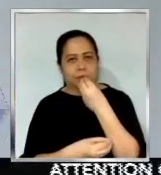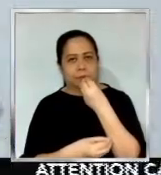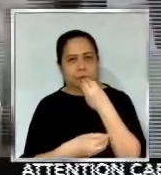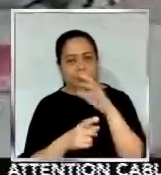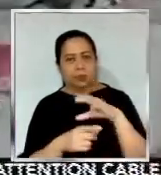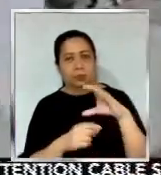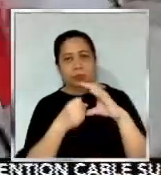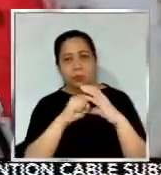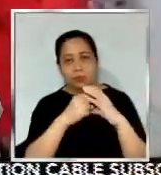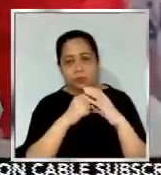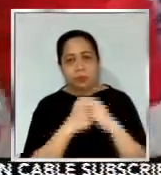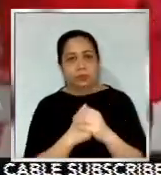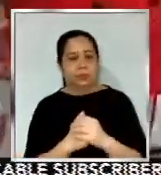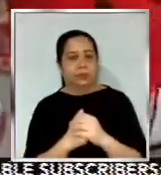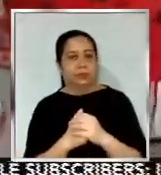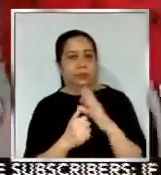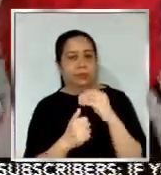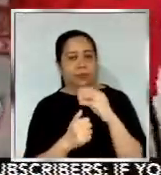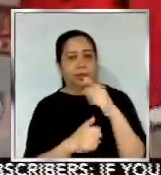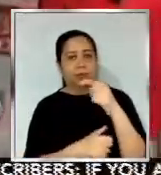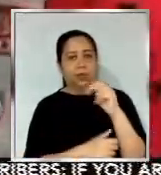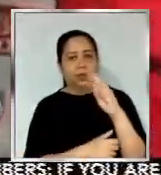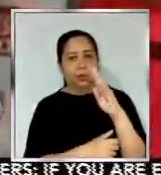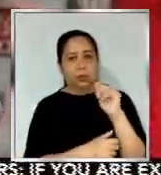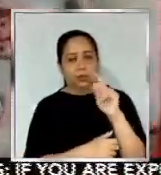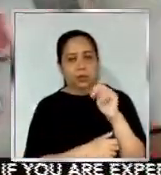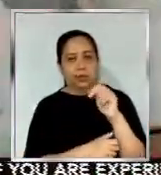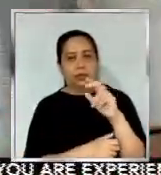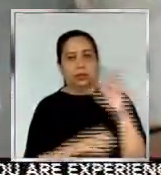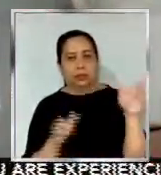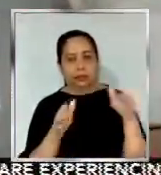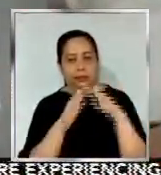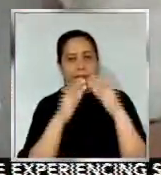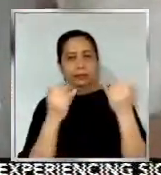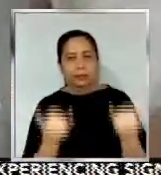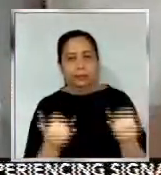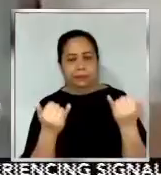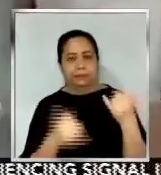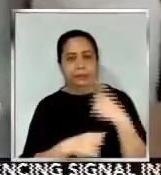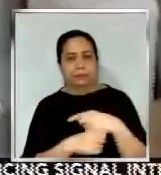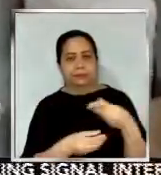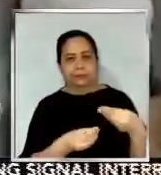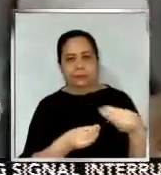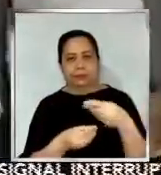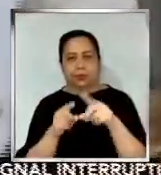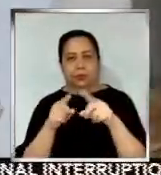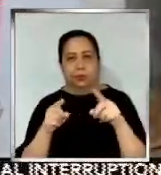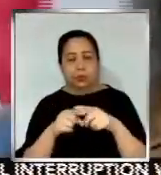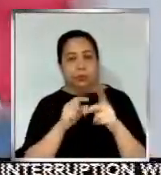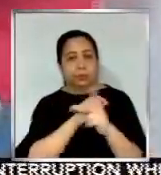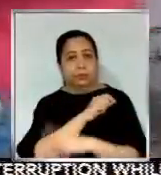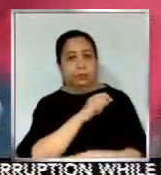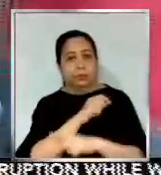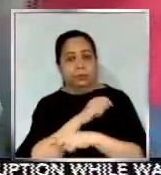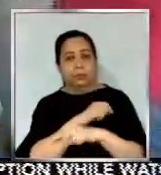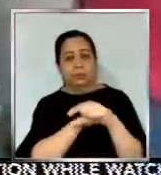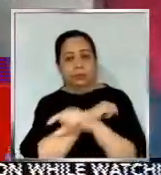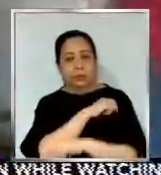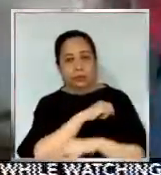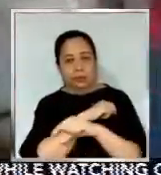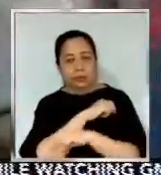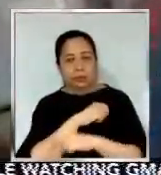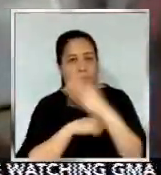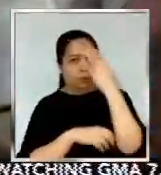Sur at sa Ginubatan, Albay naman ngayong araw. Nakapamahagi na rin tayo sa probinsya ng Quezon, Bulacan